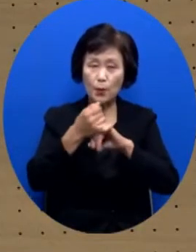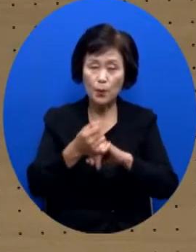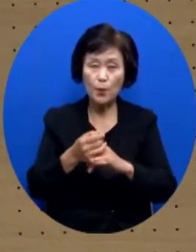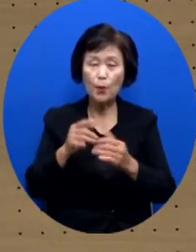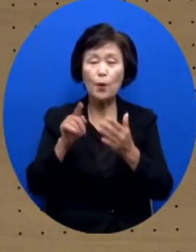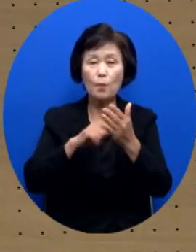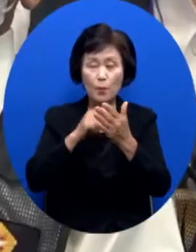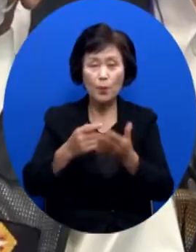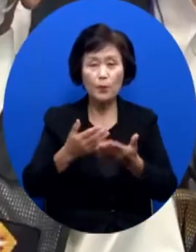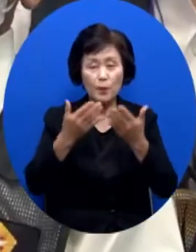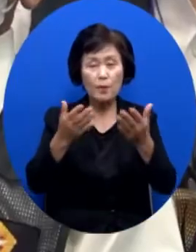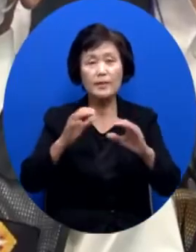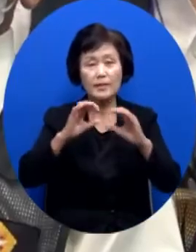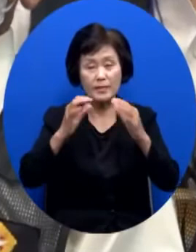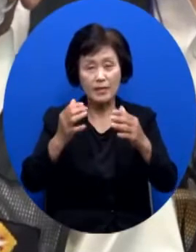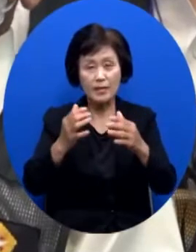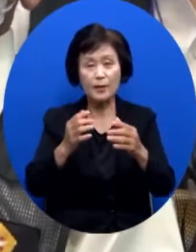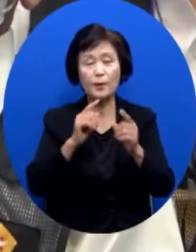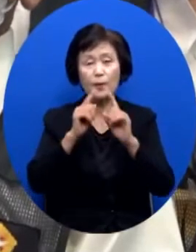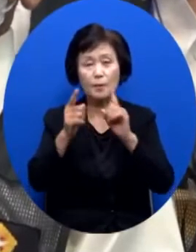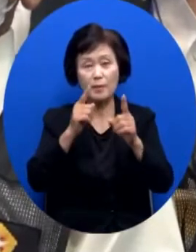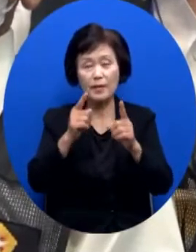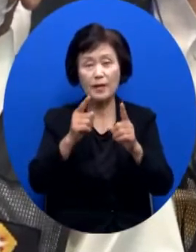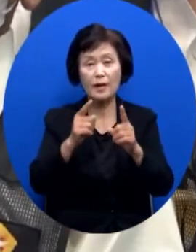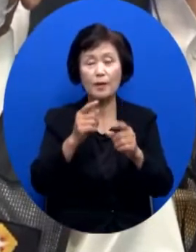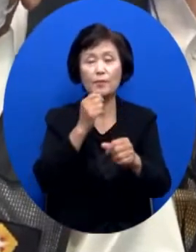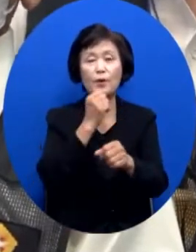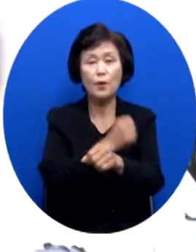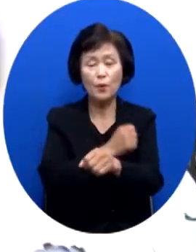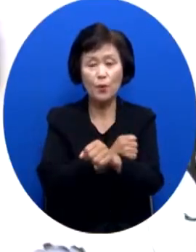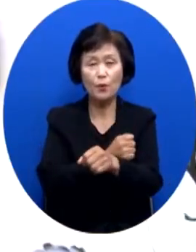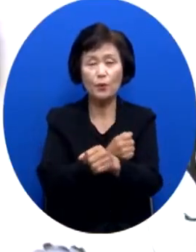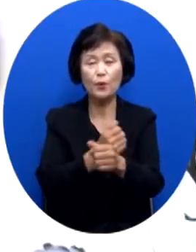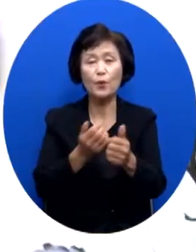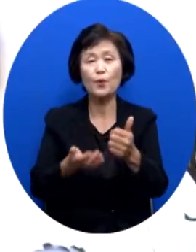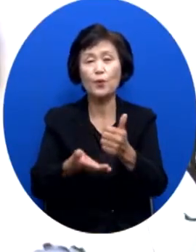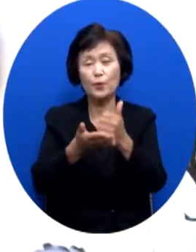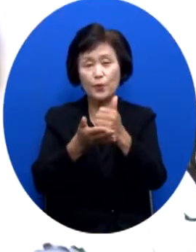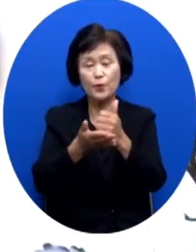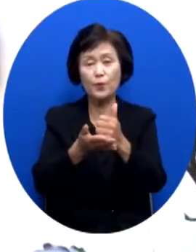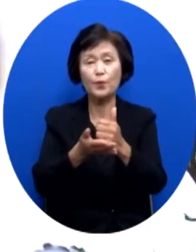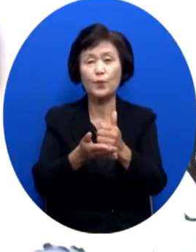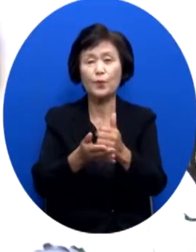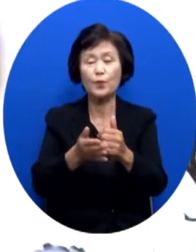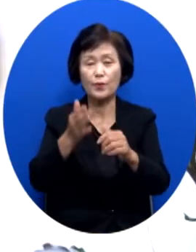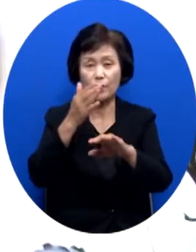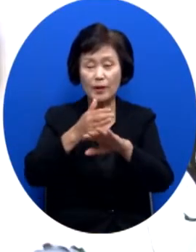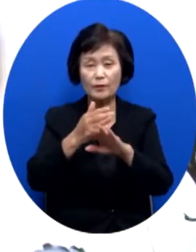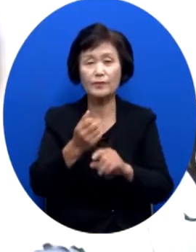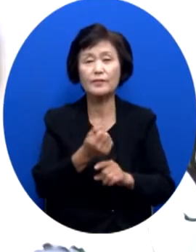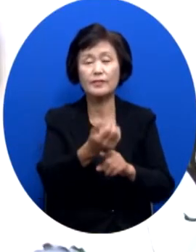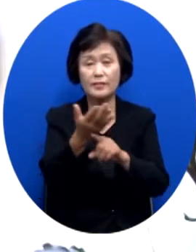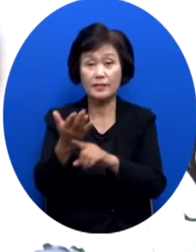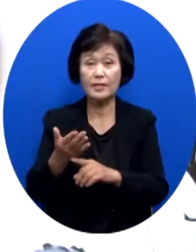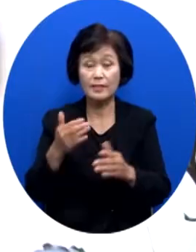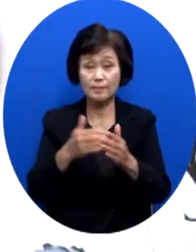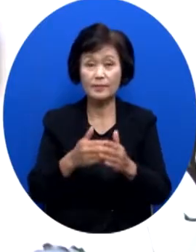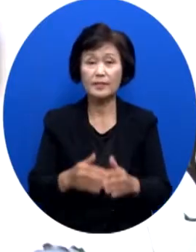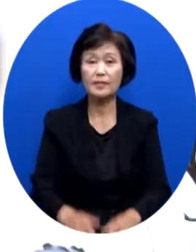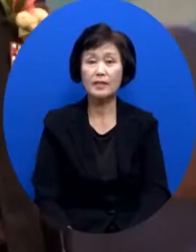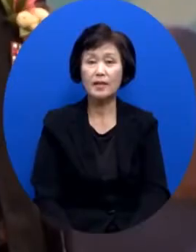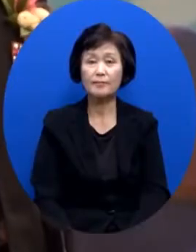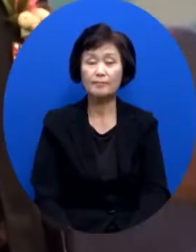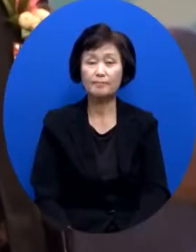전하면서 국격을 높이는 데 이바지했다 고 공로를 치하했다 씁니다 소강석 목사는 귀한 행사에 진정성 을 알아 줘